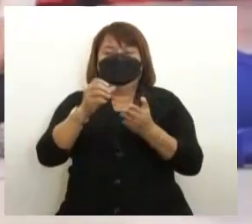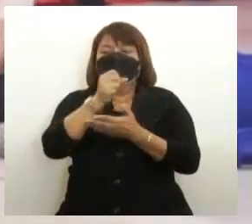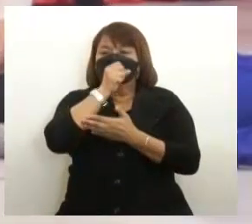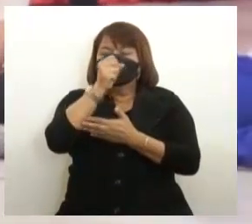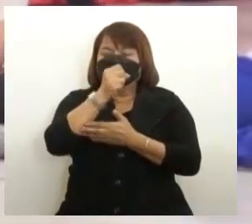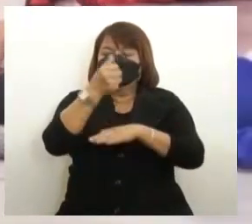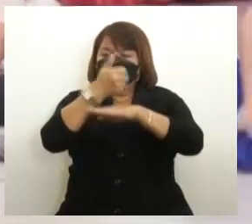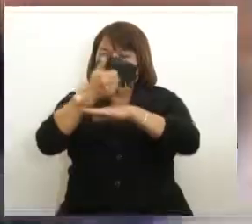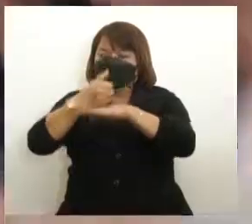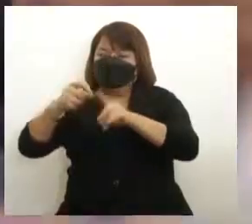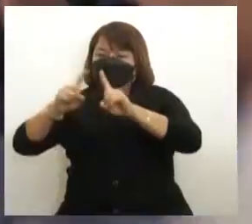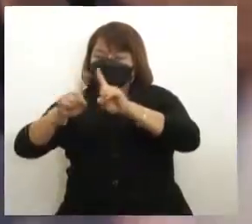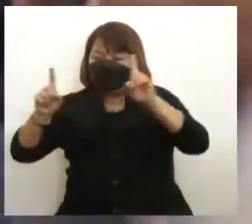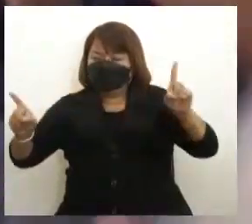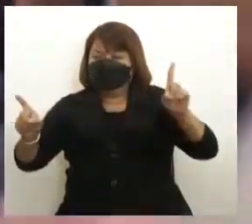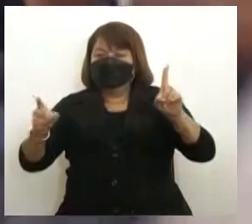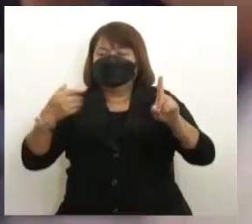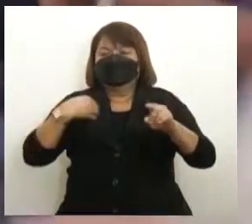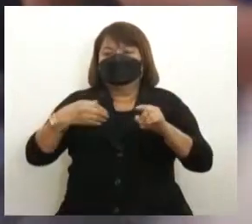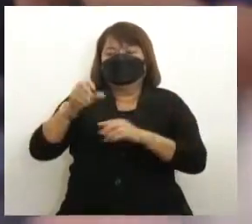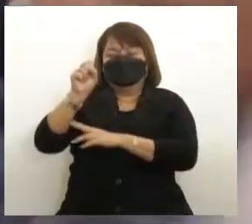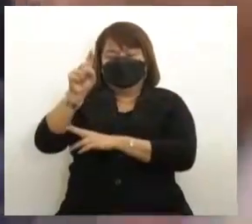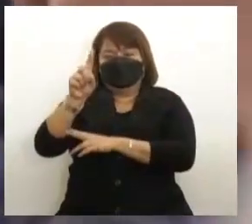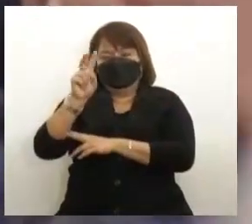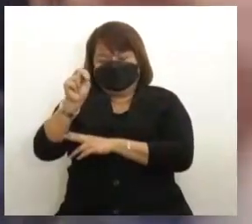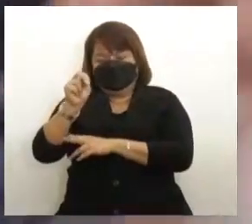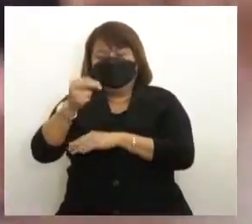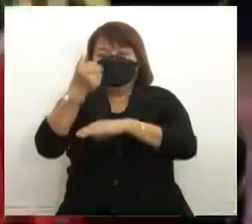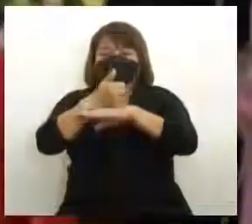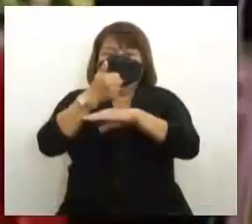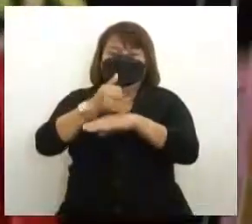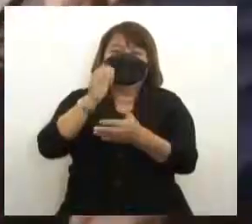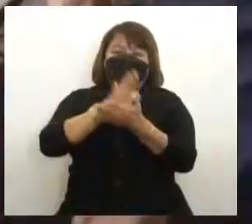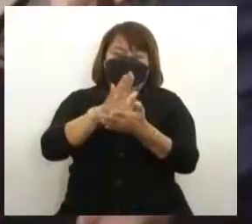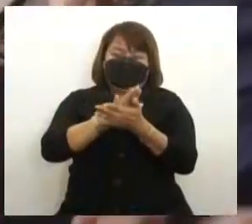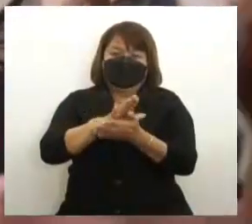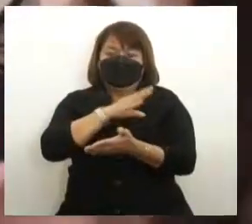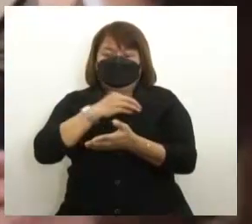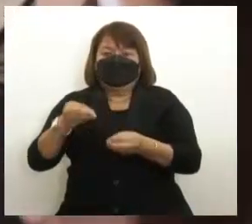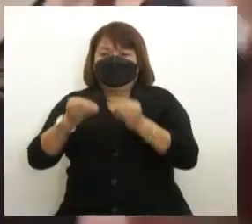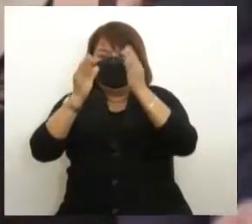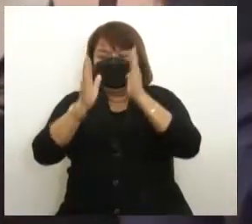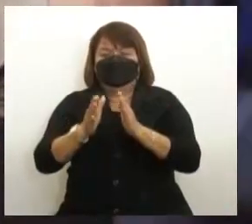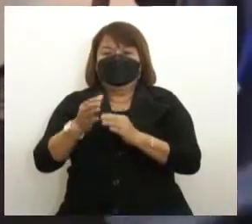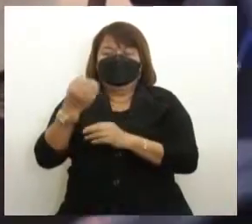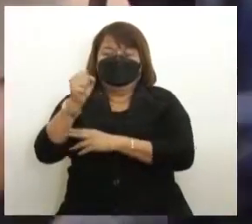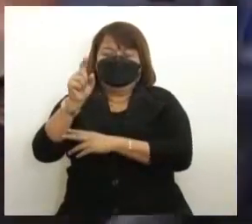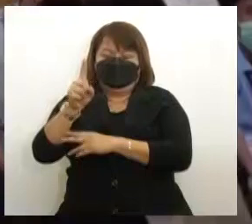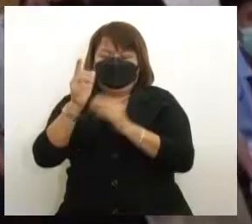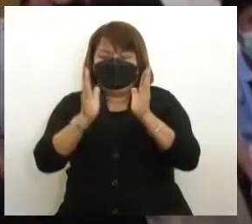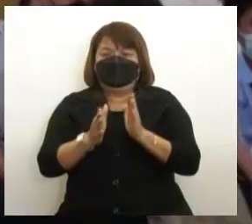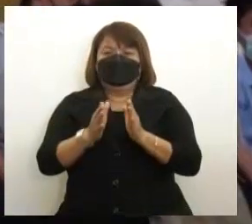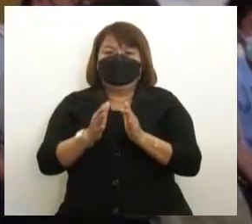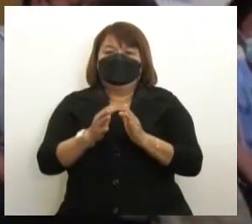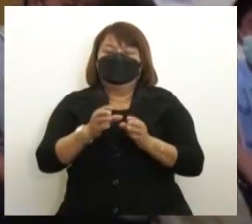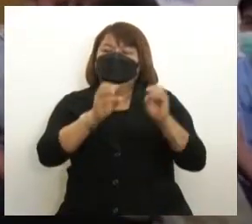ากหลายสังกัดอาทิศึกษานิเทศผู้อำนวยการโรงเรียนและคุณครูจำนวน11คนถ่ายทอ